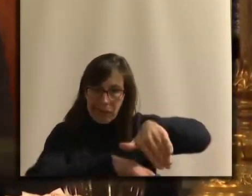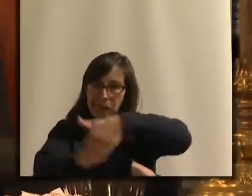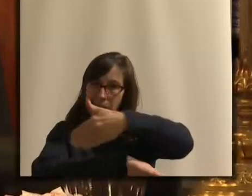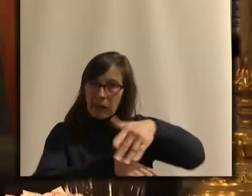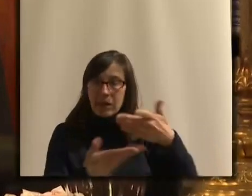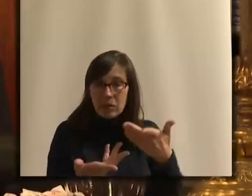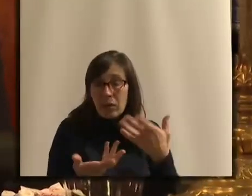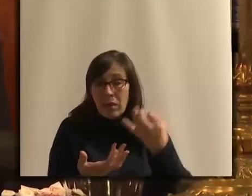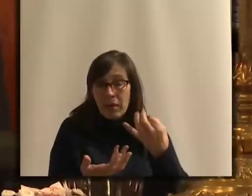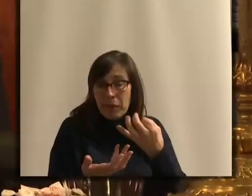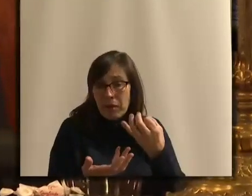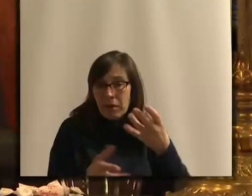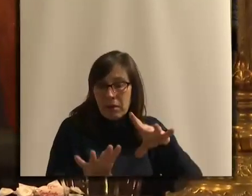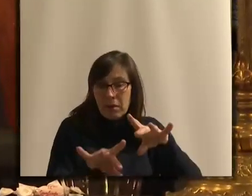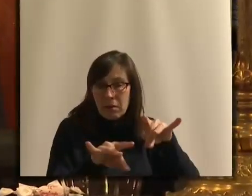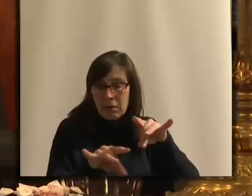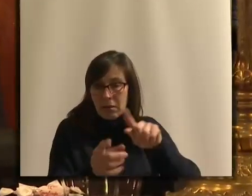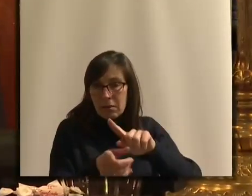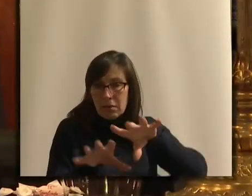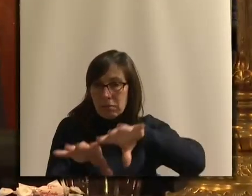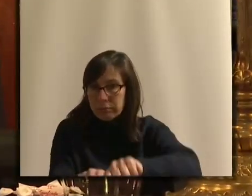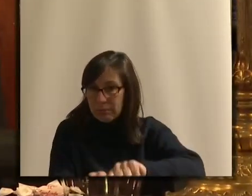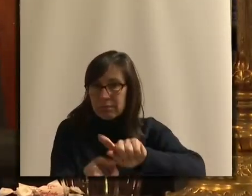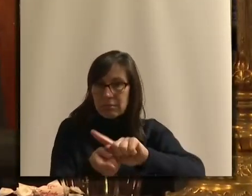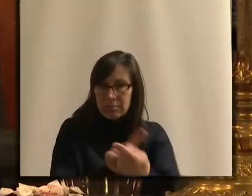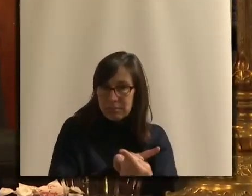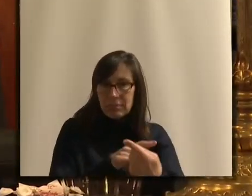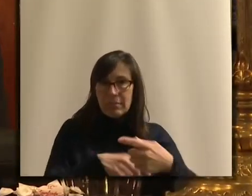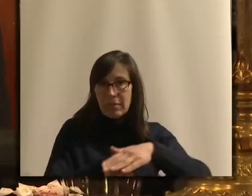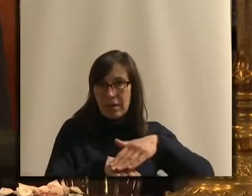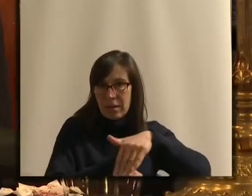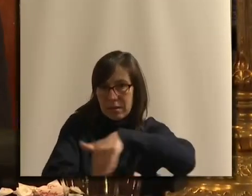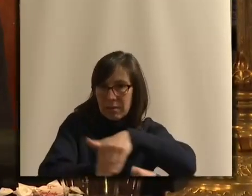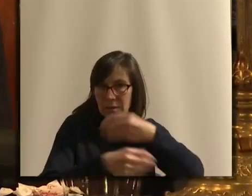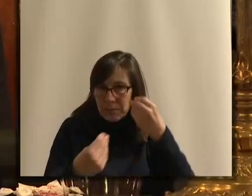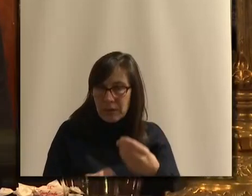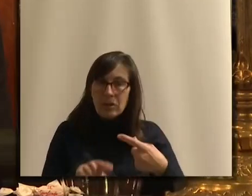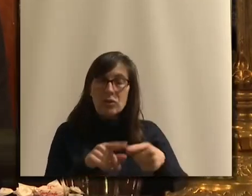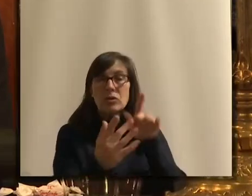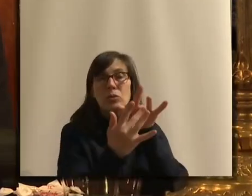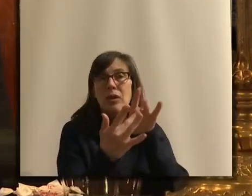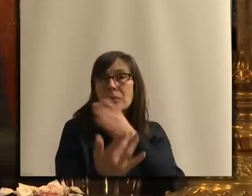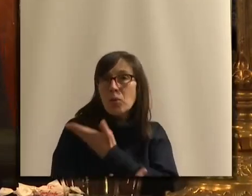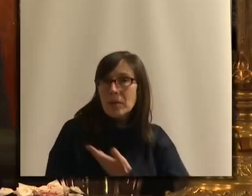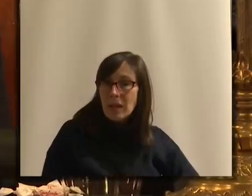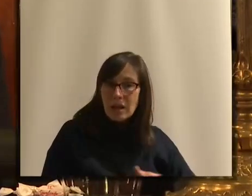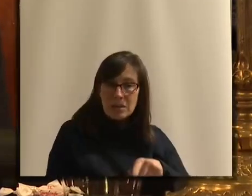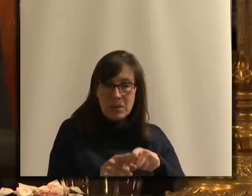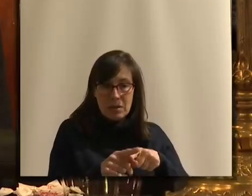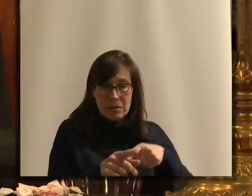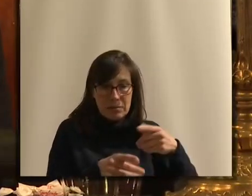i expropiar, i és el que es fa en aquest punt a l'inici de bona relació de persones propietàries per acabar amb